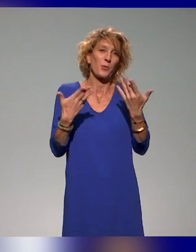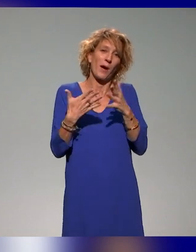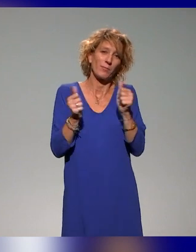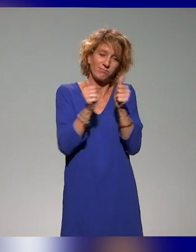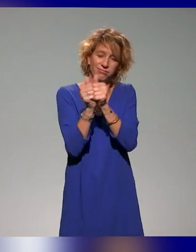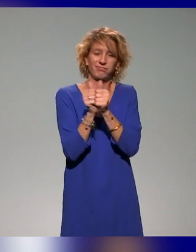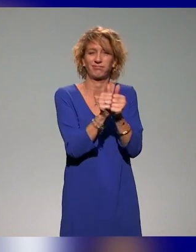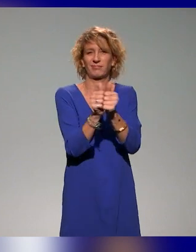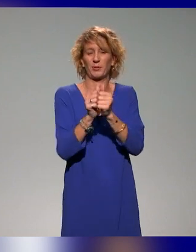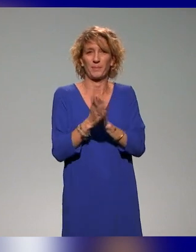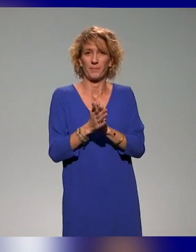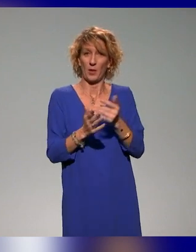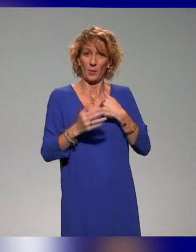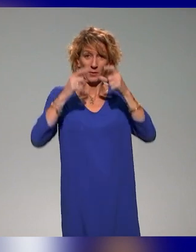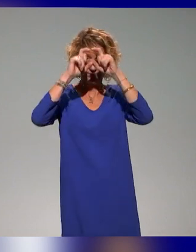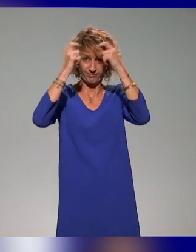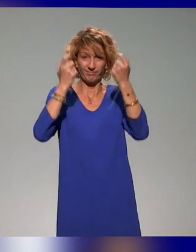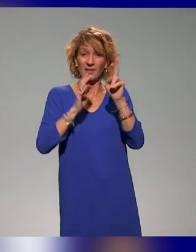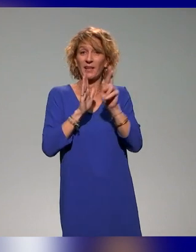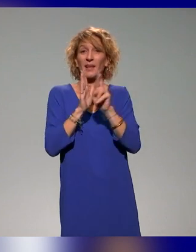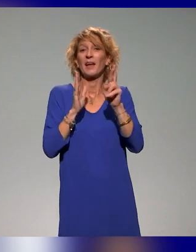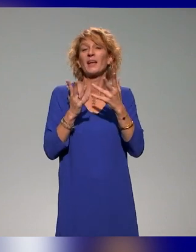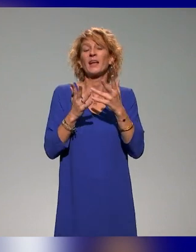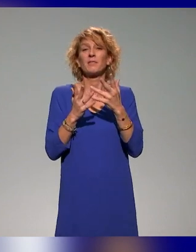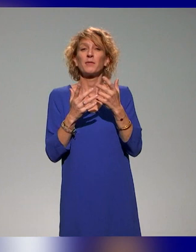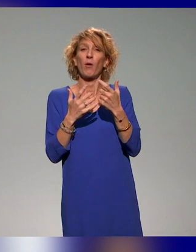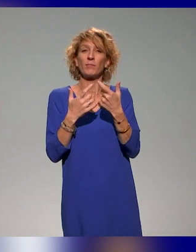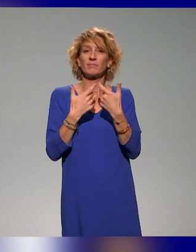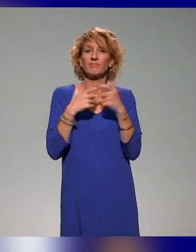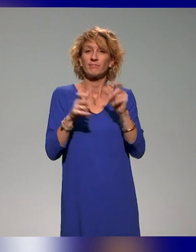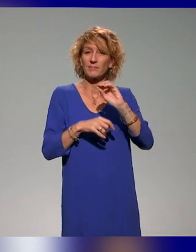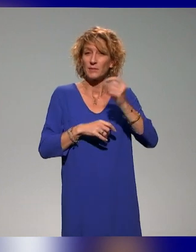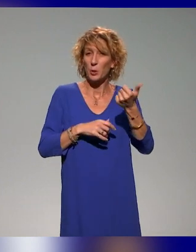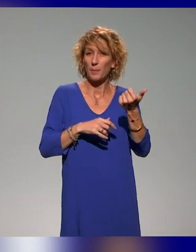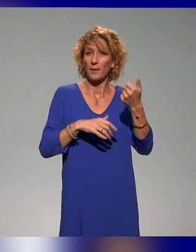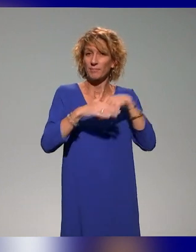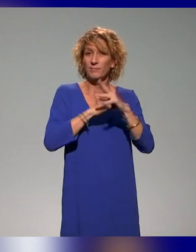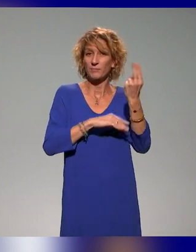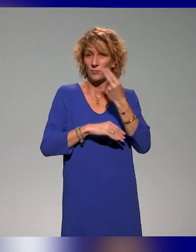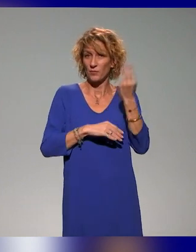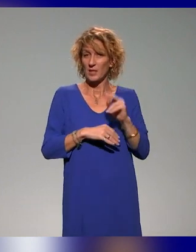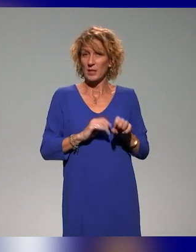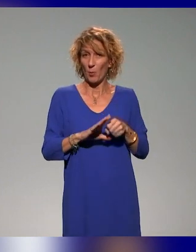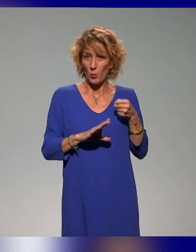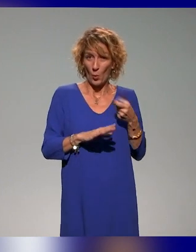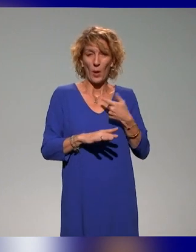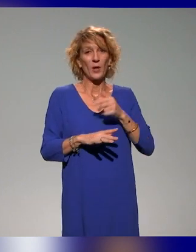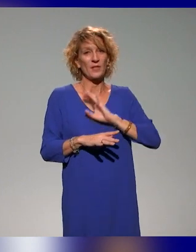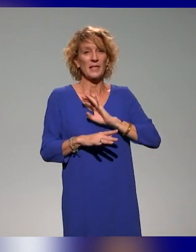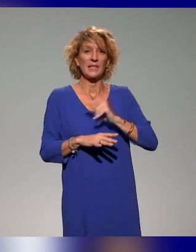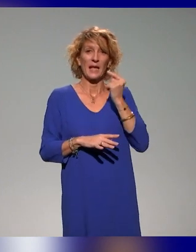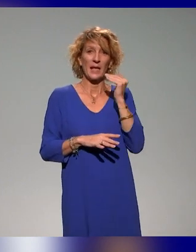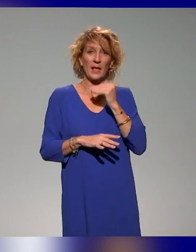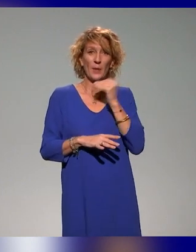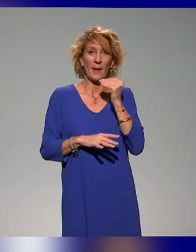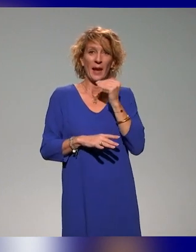comme Pierre l'a indiqué, référent accessibilité numérique à l'Université de Bordeaux. Je vais essayer de faire un effort pour ne pas parler trop vite, ce qui n'est pas dans